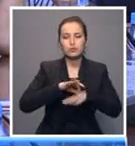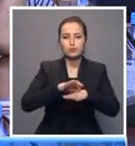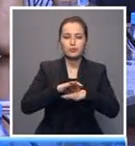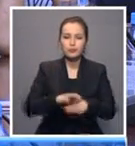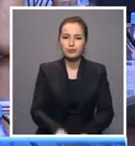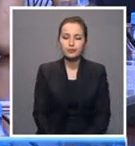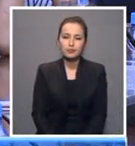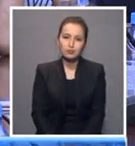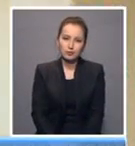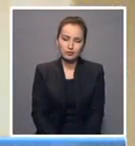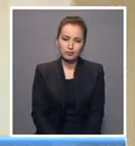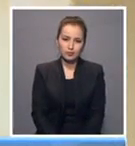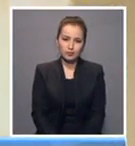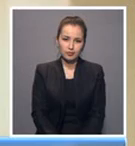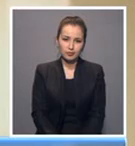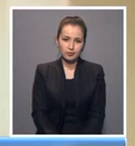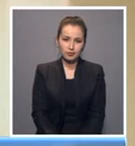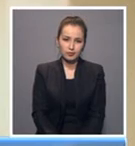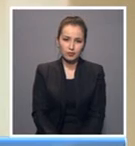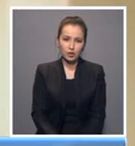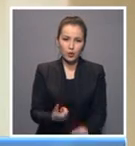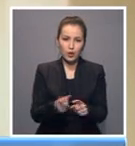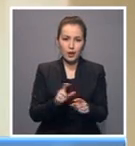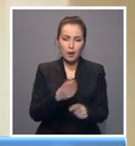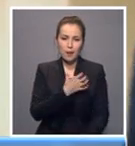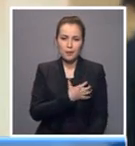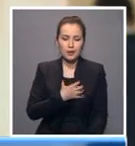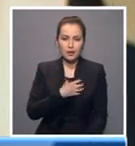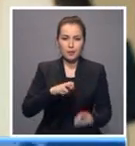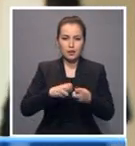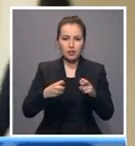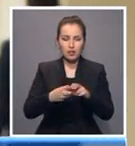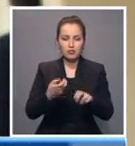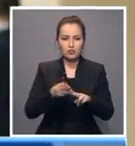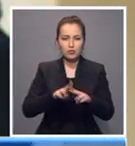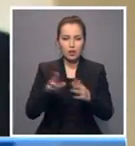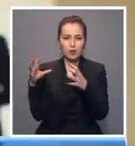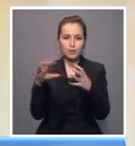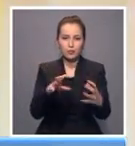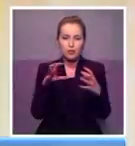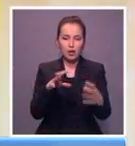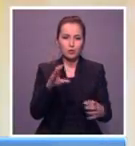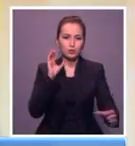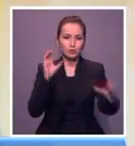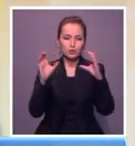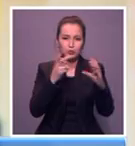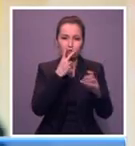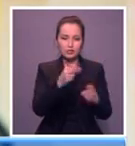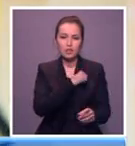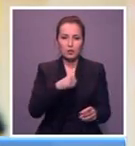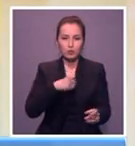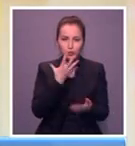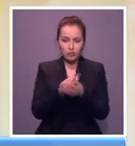болады. Студенттердің арасында өте өзекті болып табылатын мәселе ол қоғамдық көлік мәселесі. Яғни тиісінше студенттер былайша айтқанда өздерінің